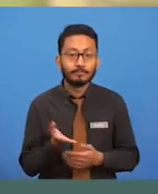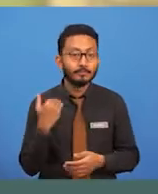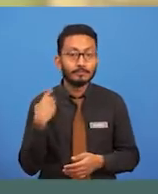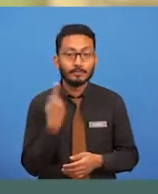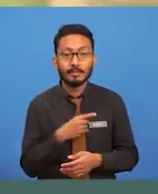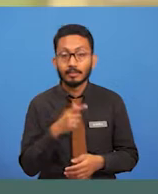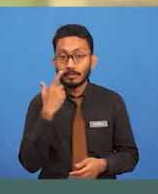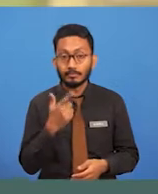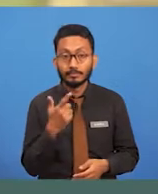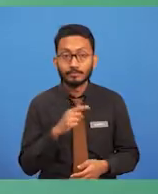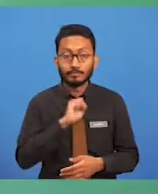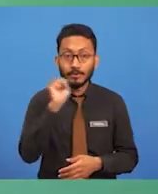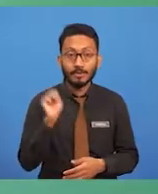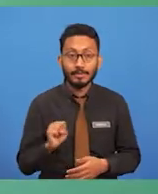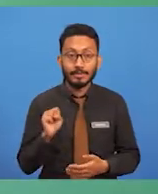soalan yang seterusnya.